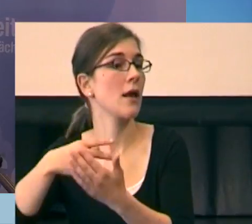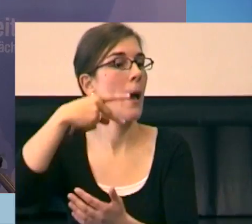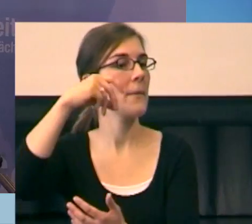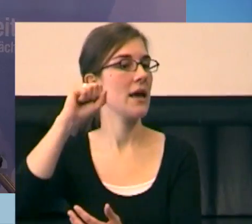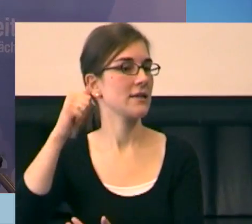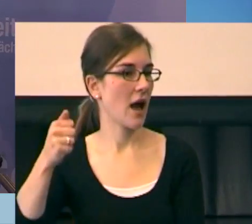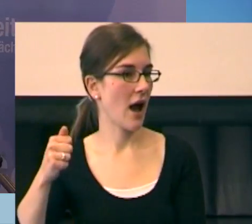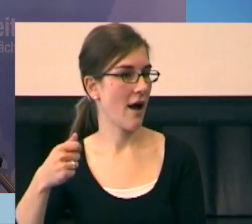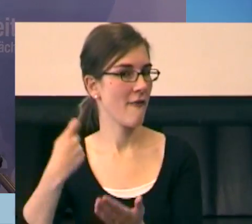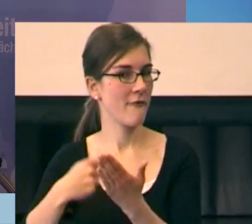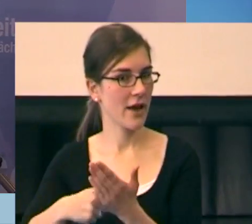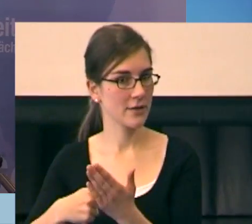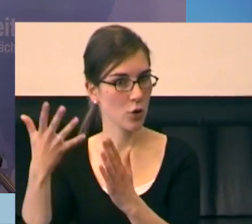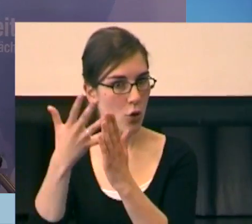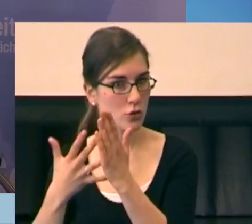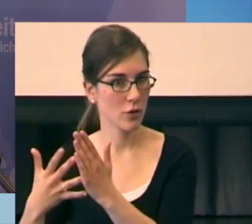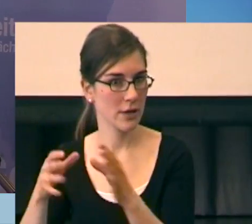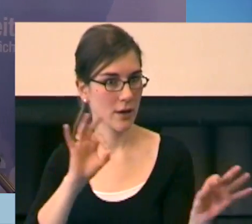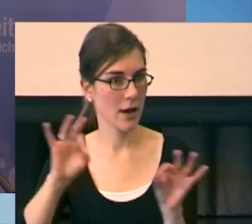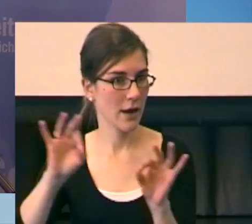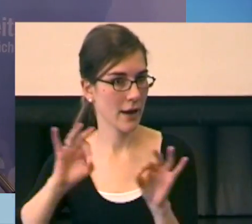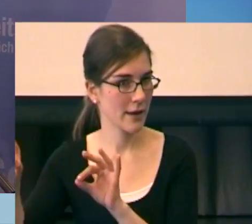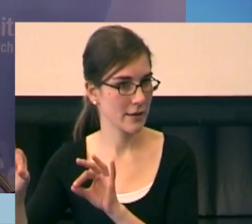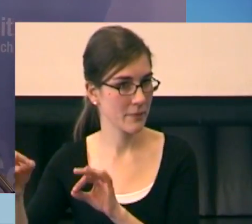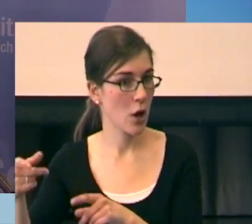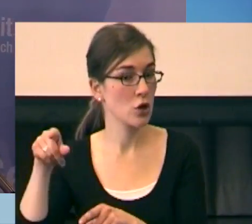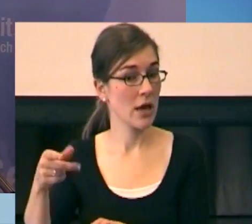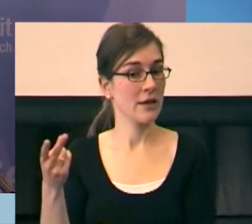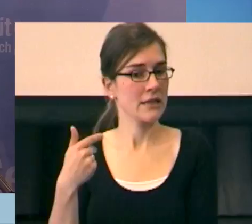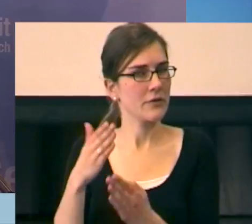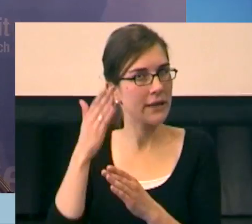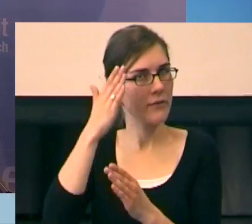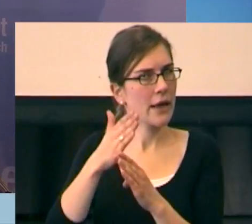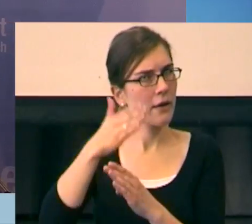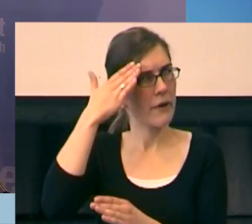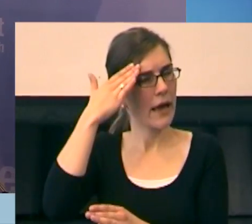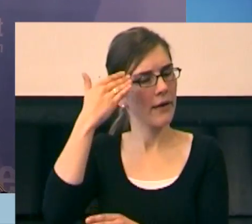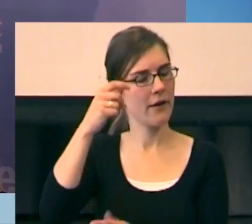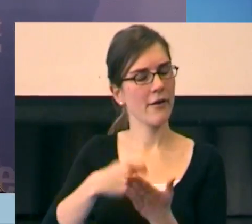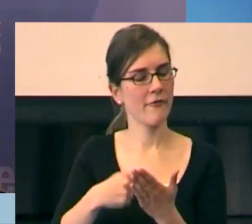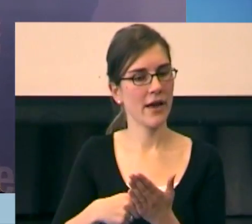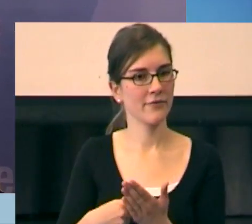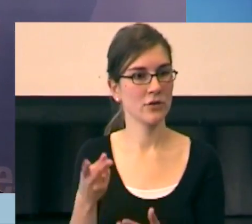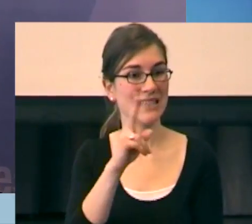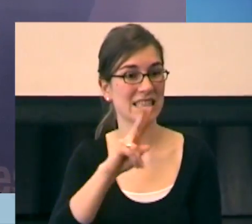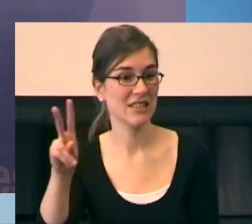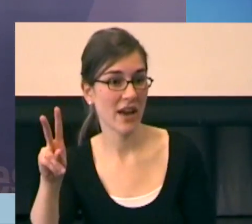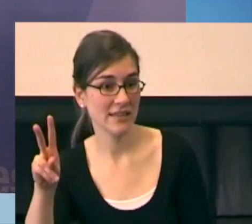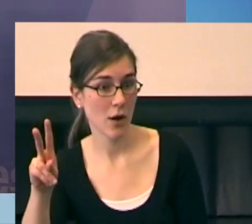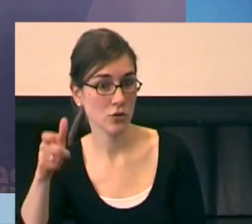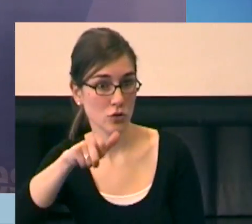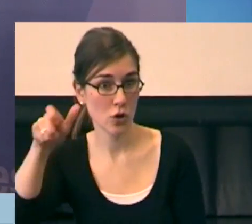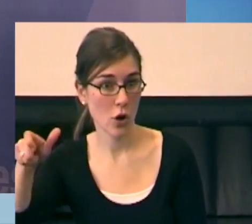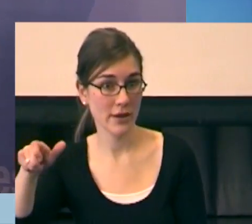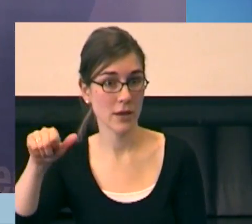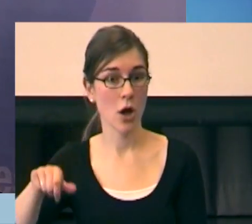Und ich kenne die PSA-Werte aus dem vergangenen Jahr. Dort ist es so, von 2000 Mitarbeitern waren 60 dabei, die einen PSA-Wert größer als